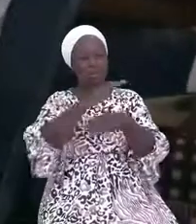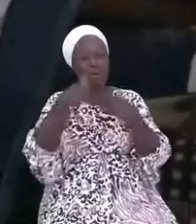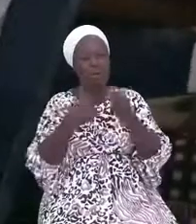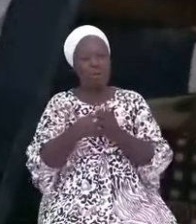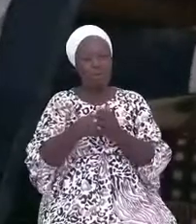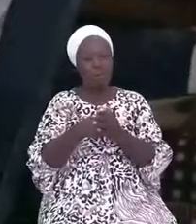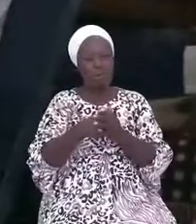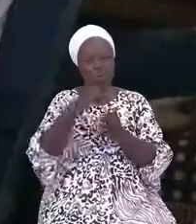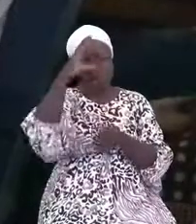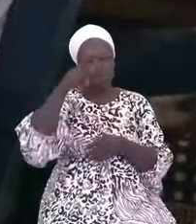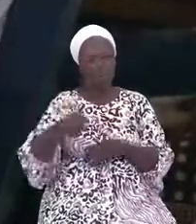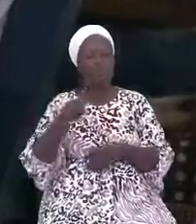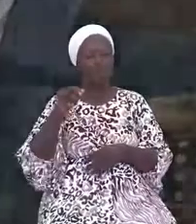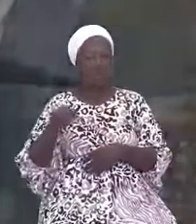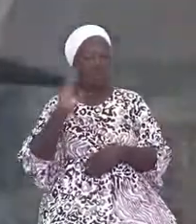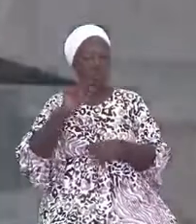il n'a pas